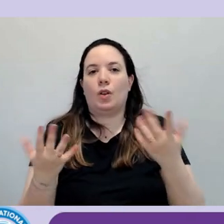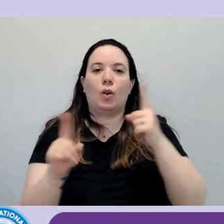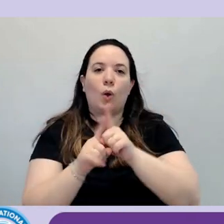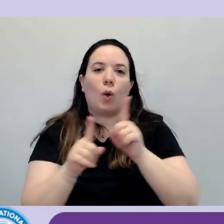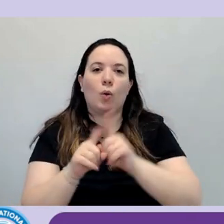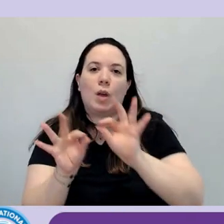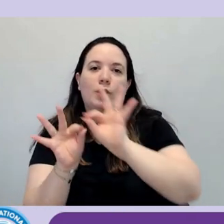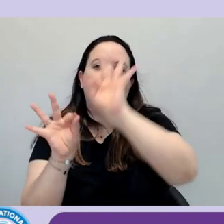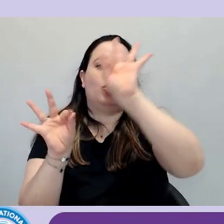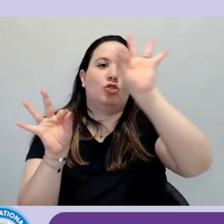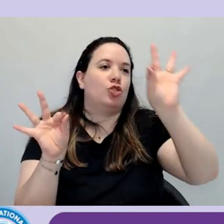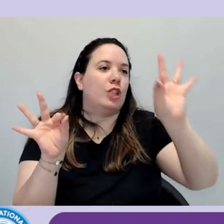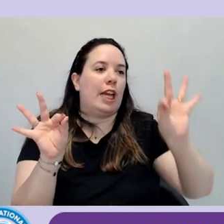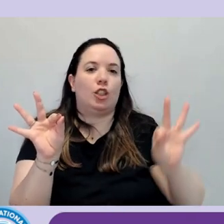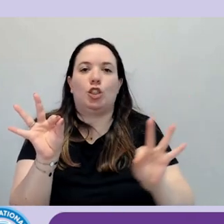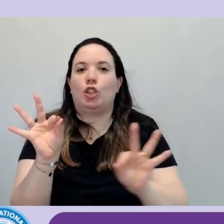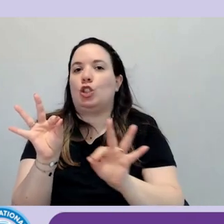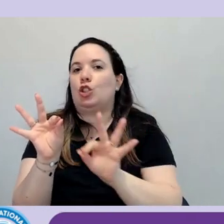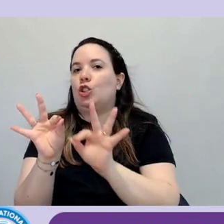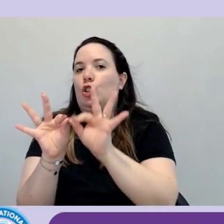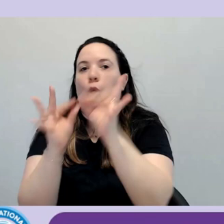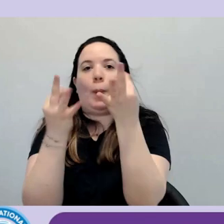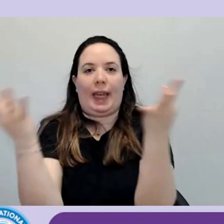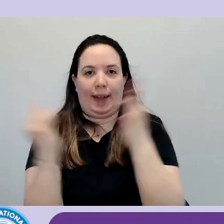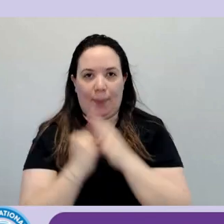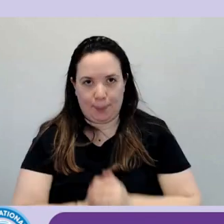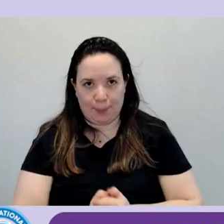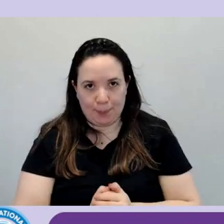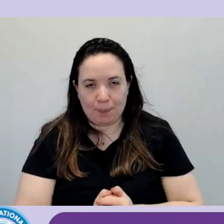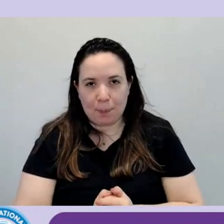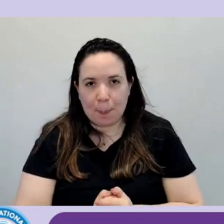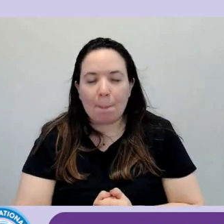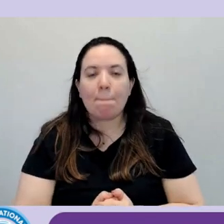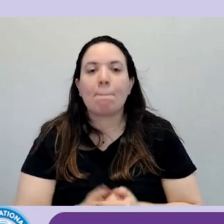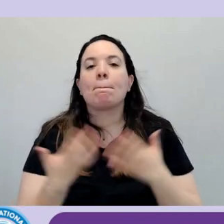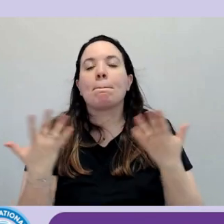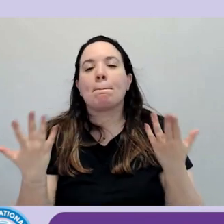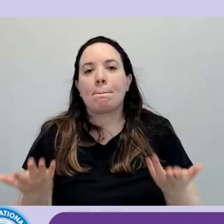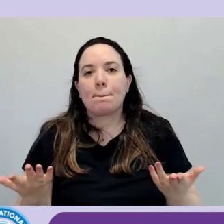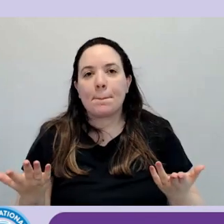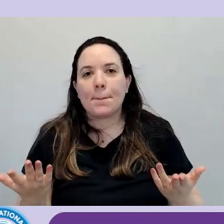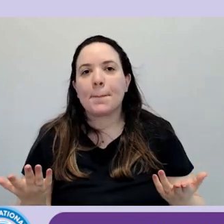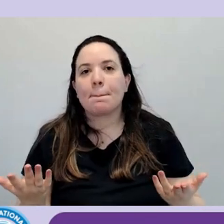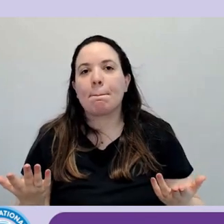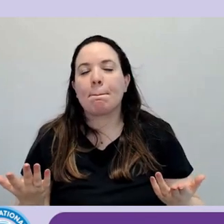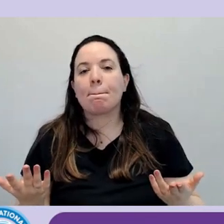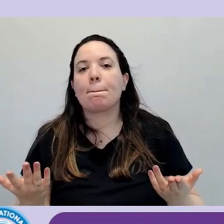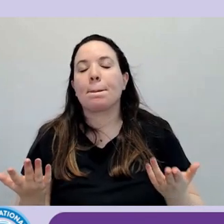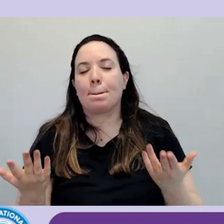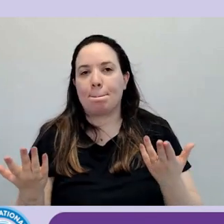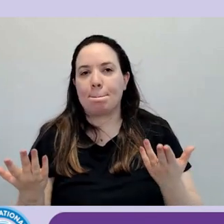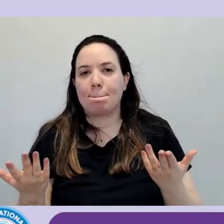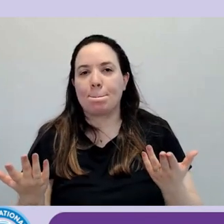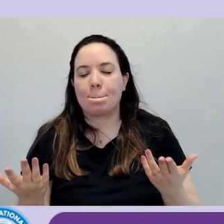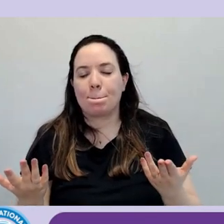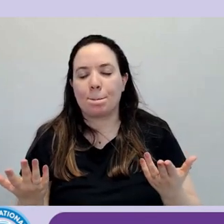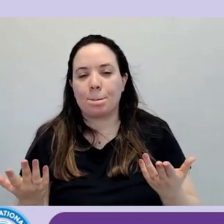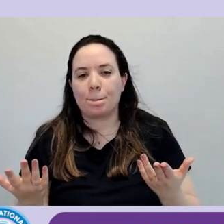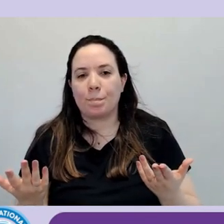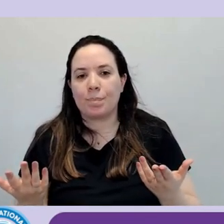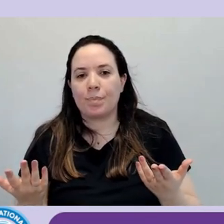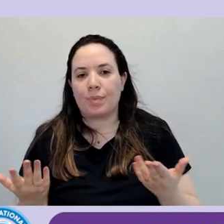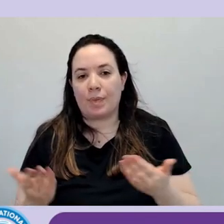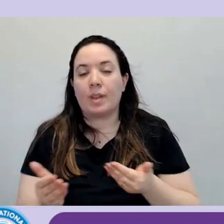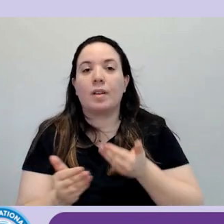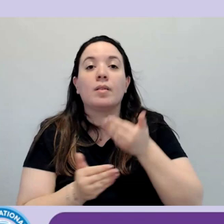sembra il cerchio fatto bene e quindi e quindi nel processo